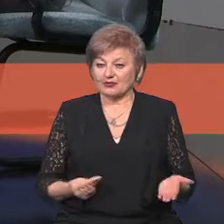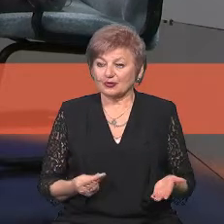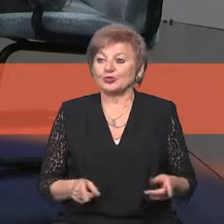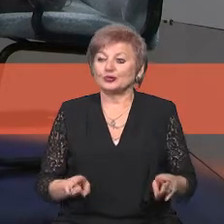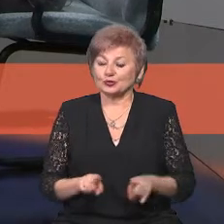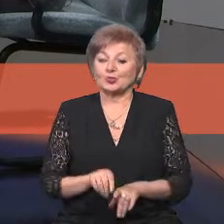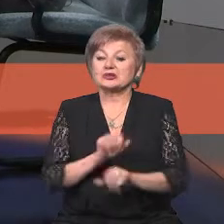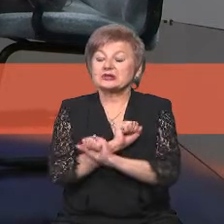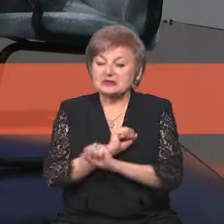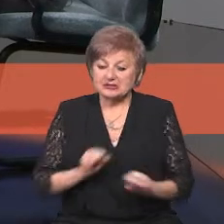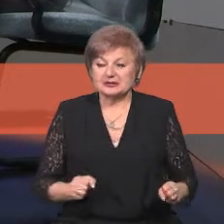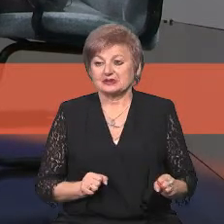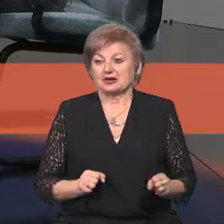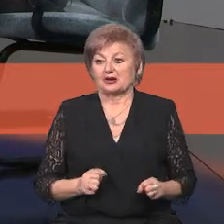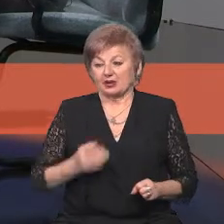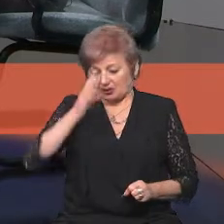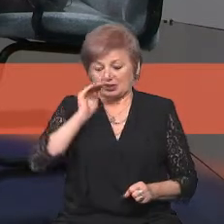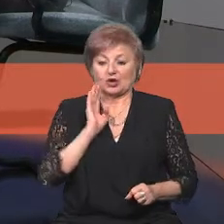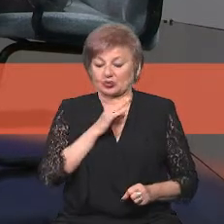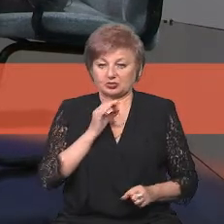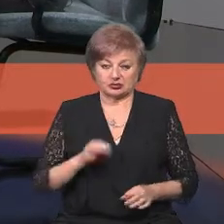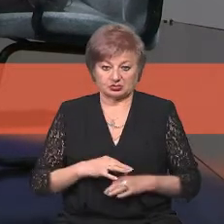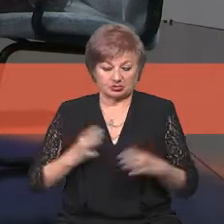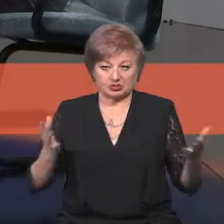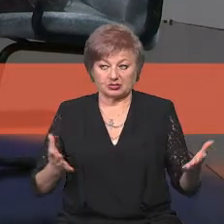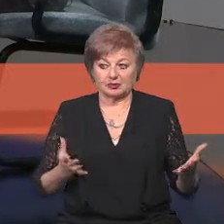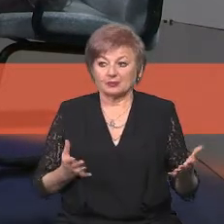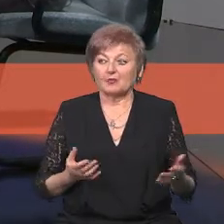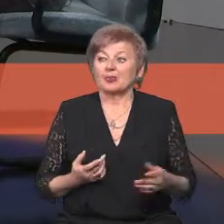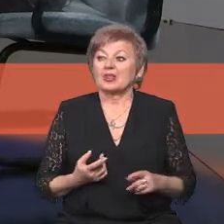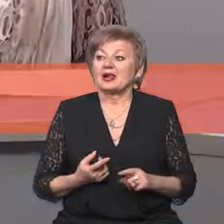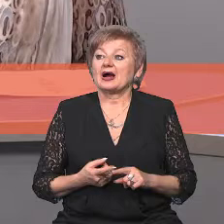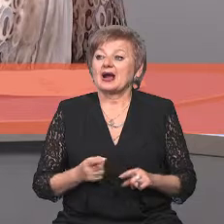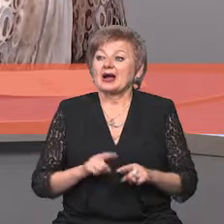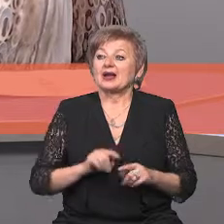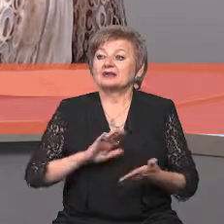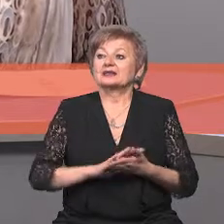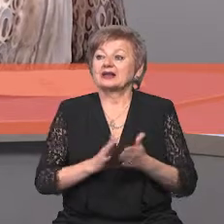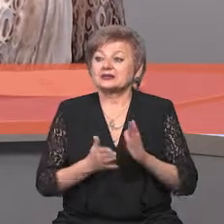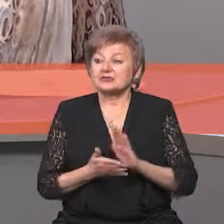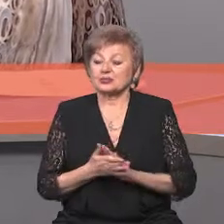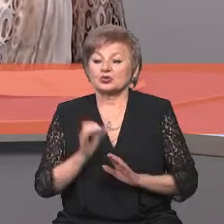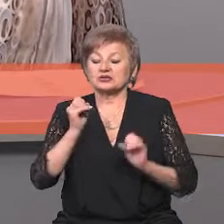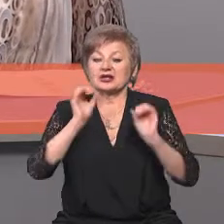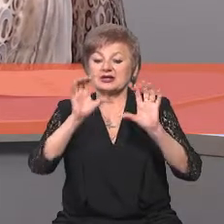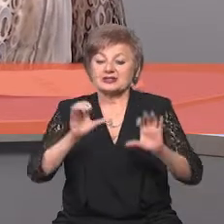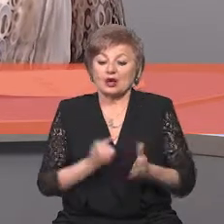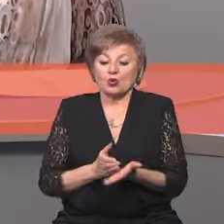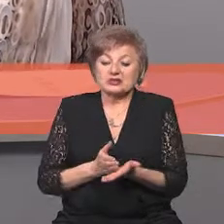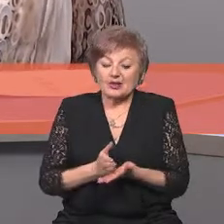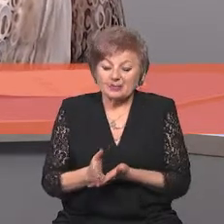теж буде спалах негодування у наших батьків. Насамперед, ця ситуація і ці закони направлені на те,